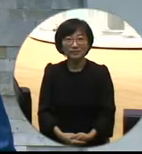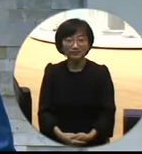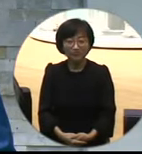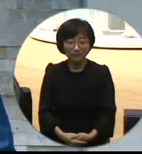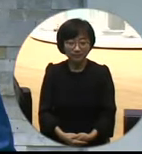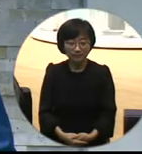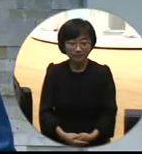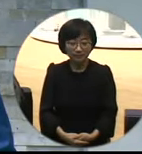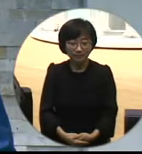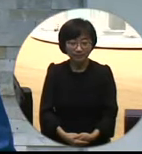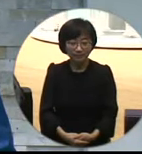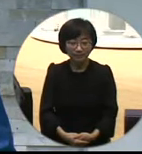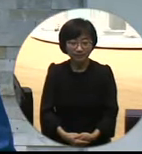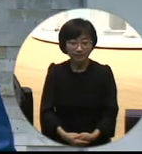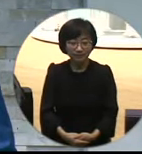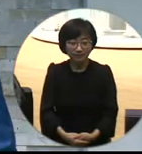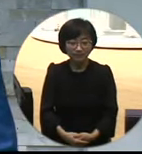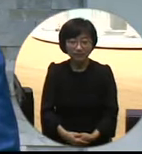중요한 것은